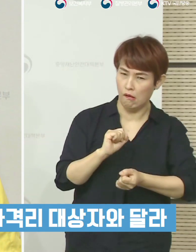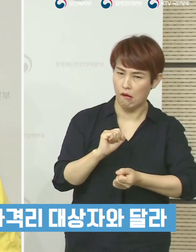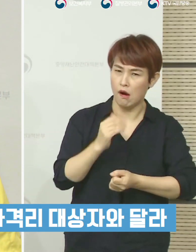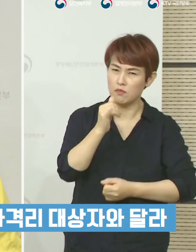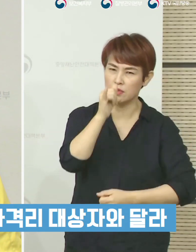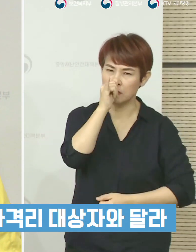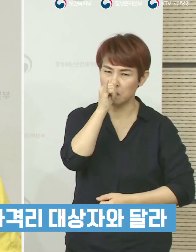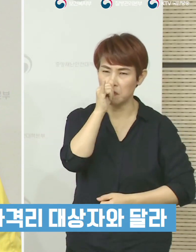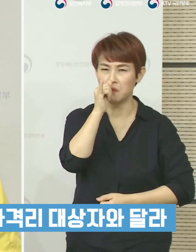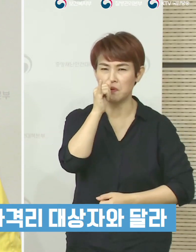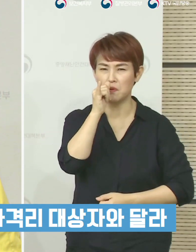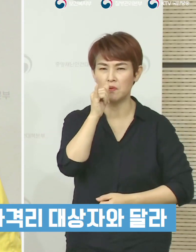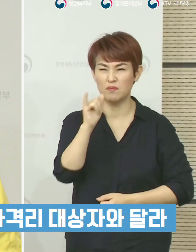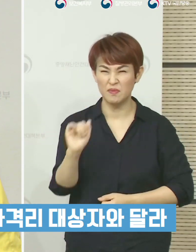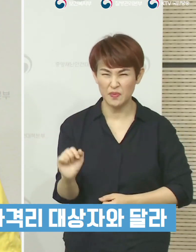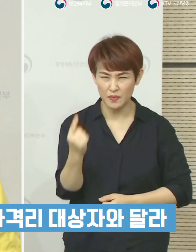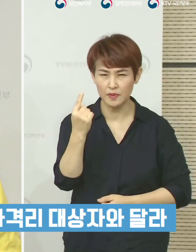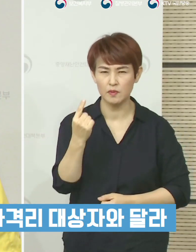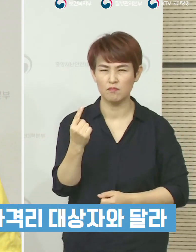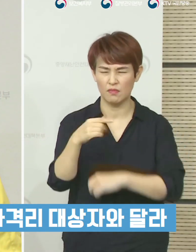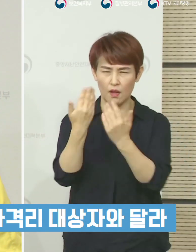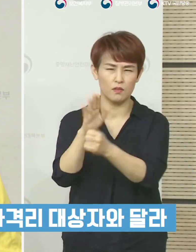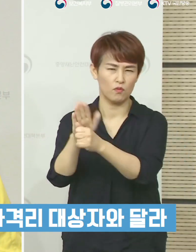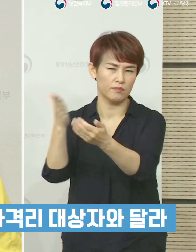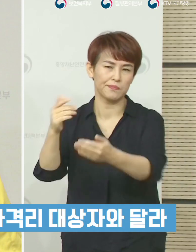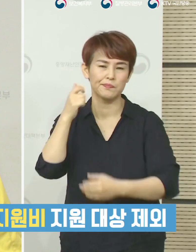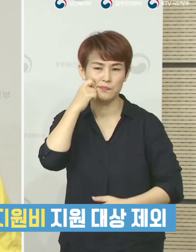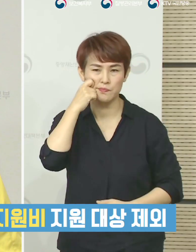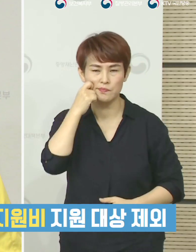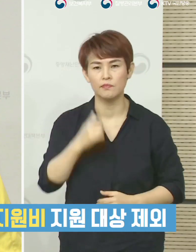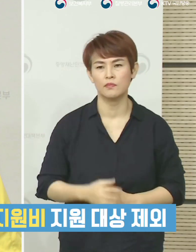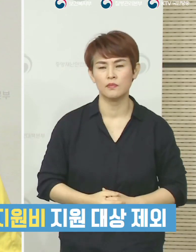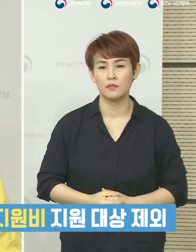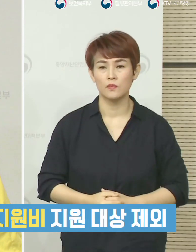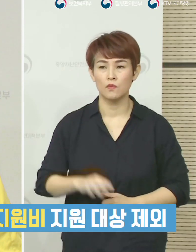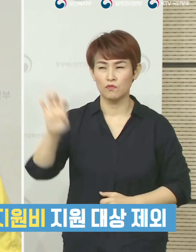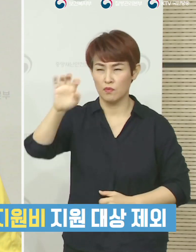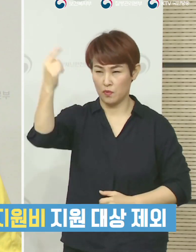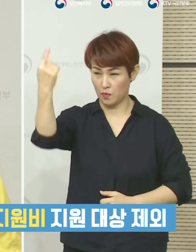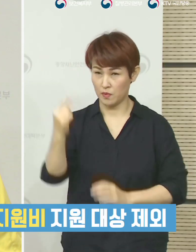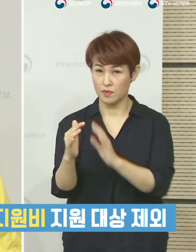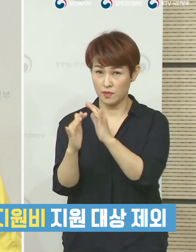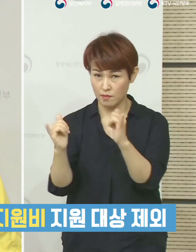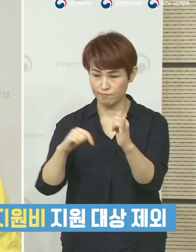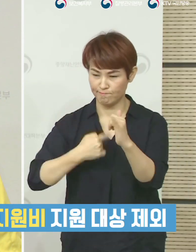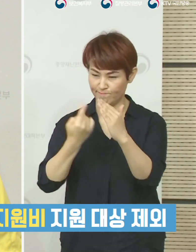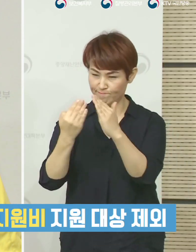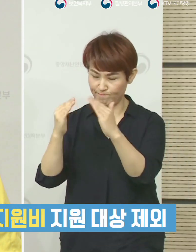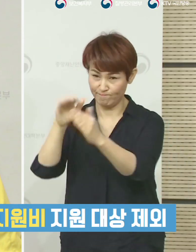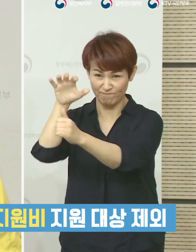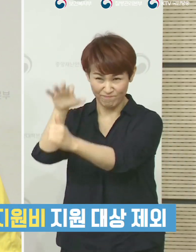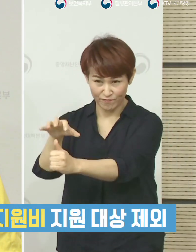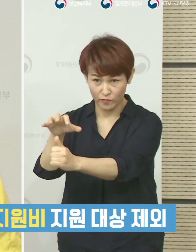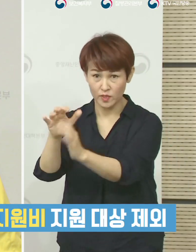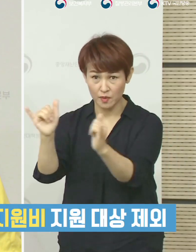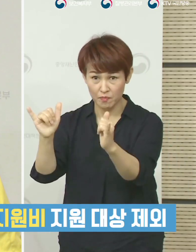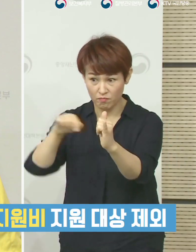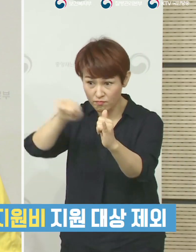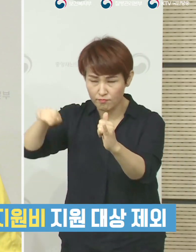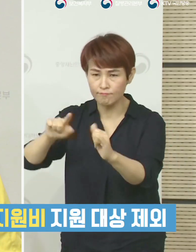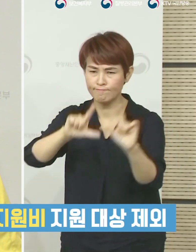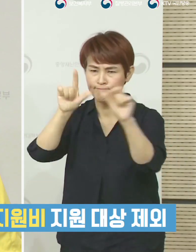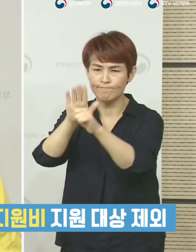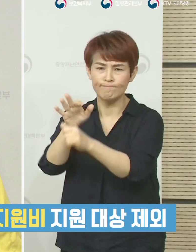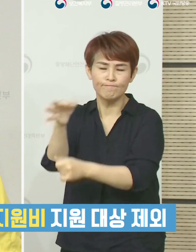있다는 지적들도 고려할 필요가 있습니다. 이에 따라 유럽발 입국자의 자가격리에 대해서는 생활지원비를 지원하지